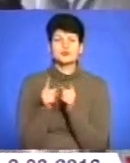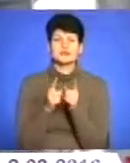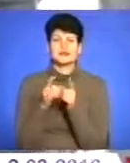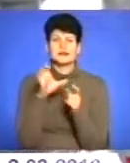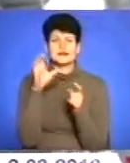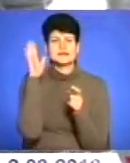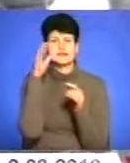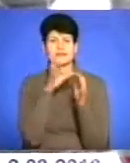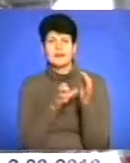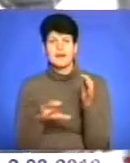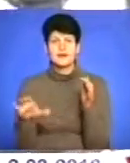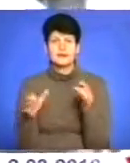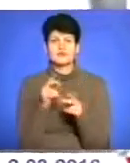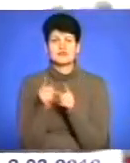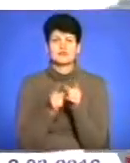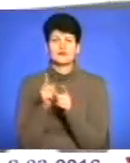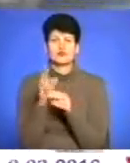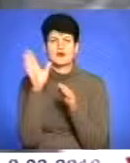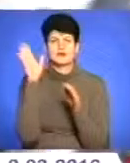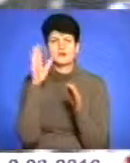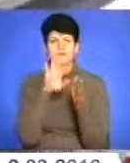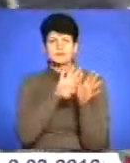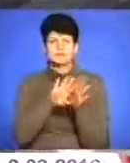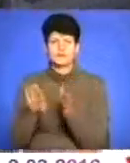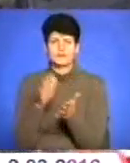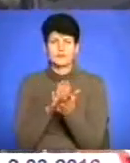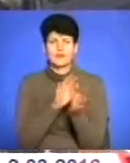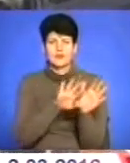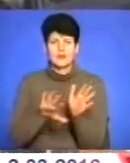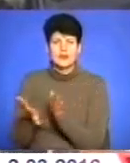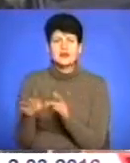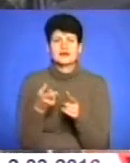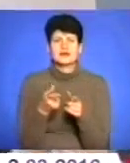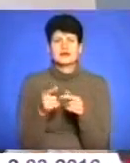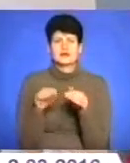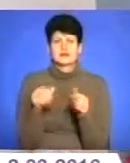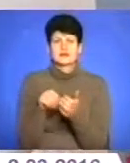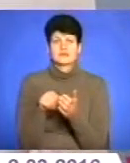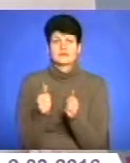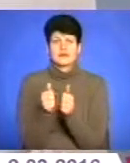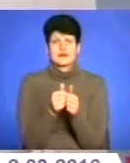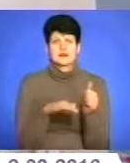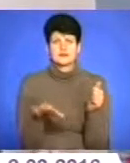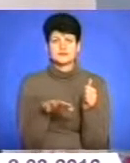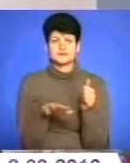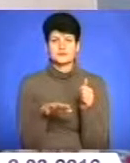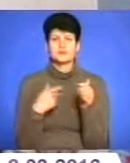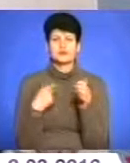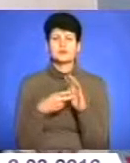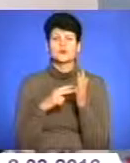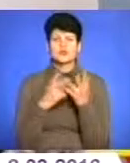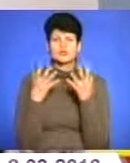сантехніку, відремонтувати каналізації та провести благоустрій прилеглої до навчального закладу території. Тут ми навпроти плануємо зробити ще